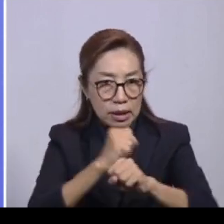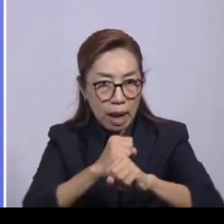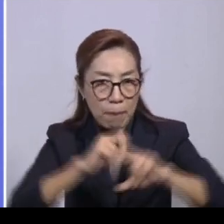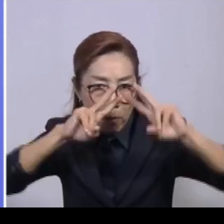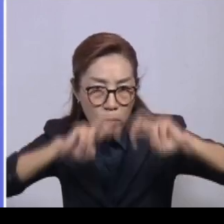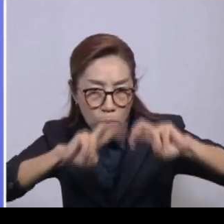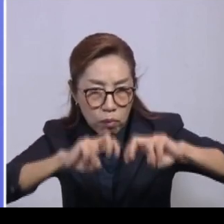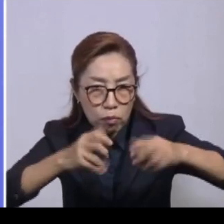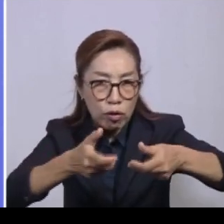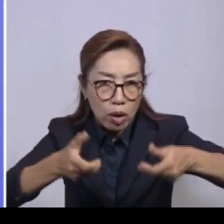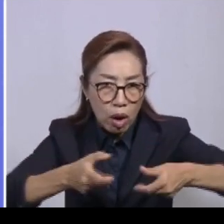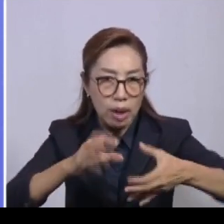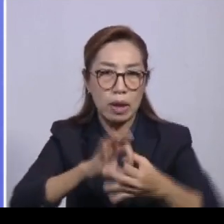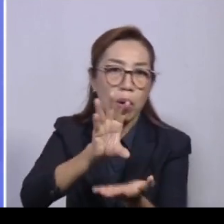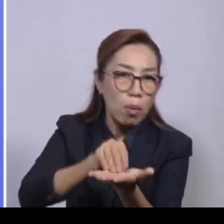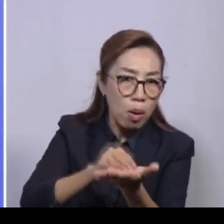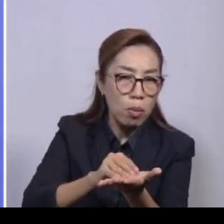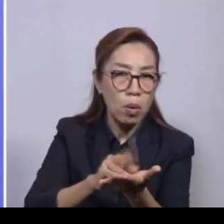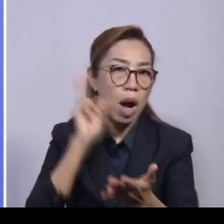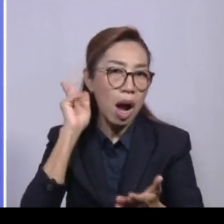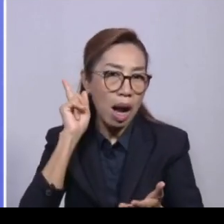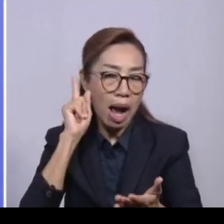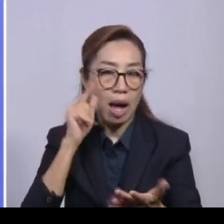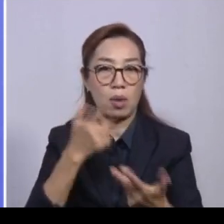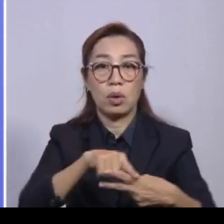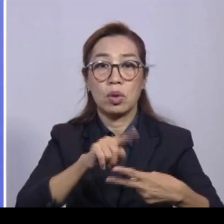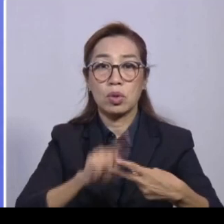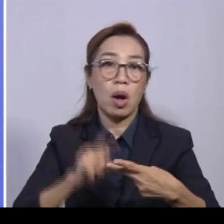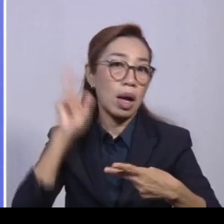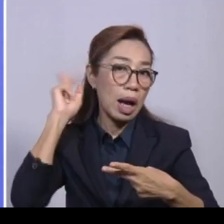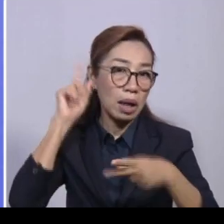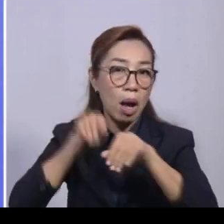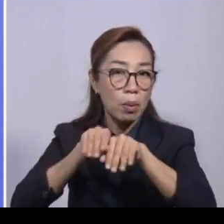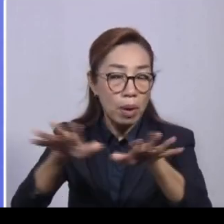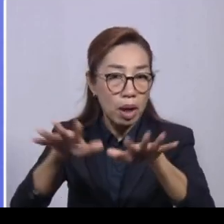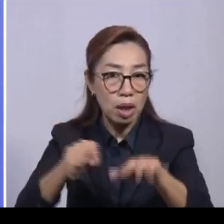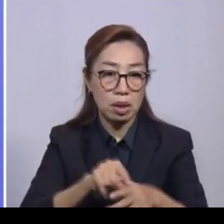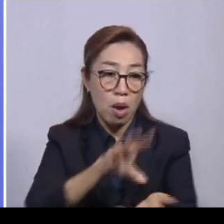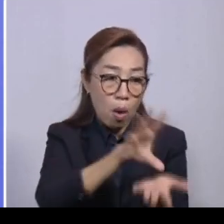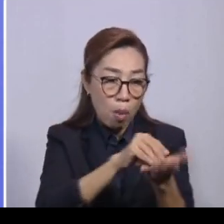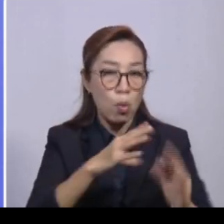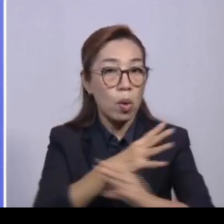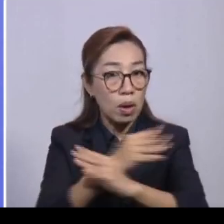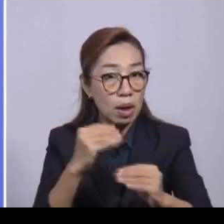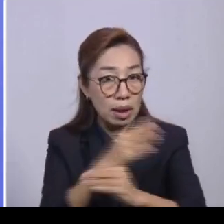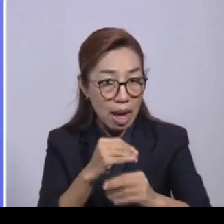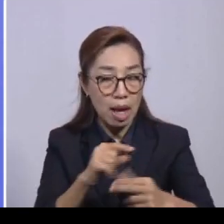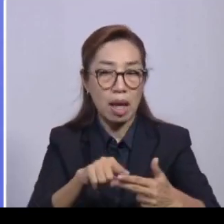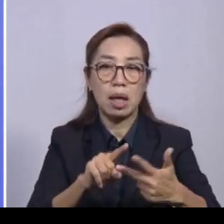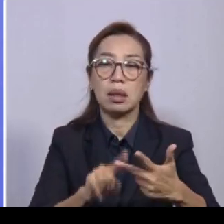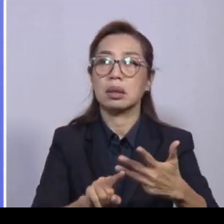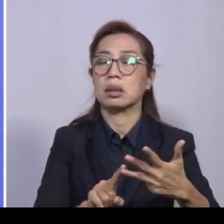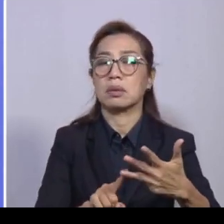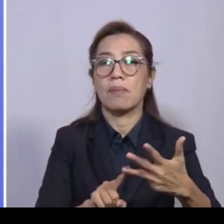ำเซอร์เวย์นะครับรวมถึงการเผยแพร่ข้อมูลข่าวสารการแลกเปลี่ยนข้อมูลนะครับแ